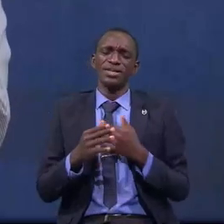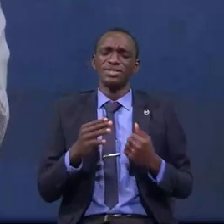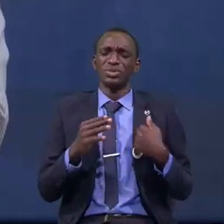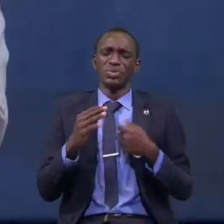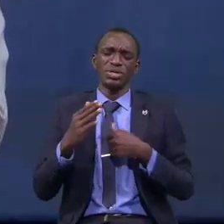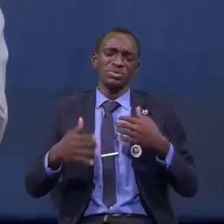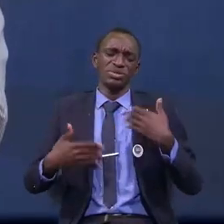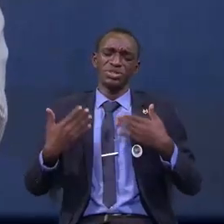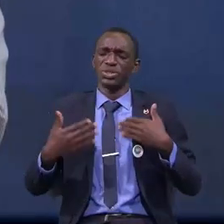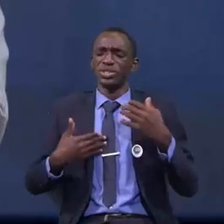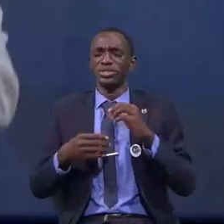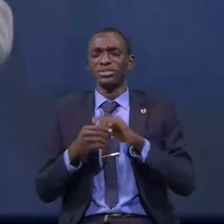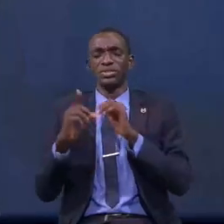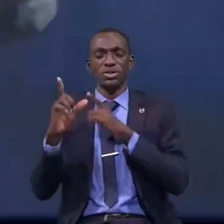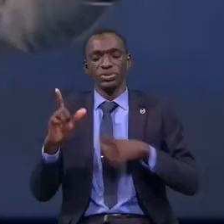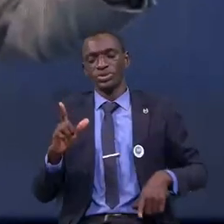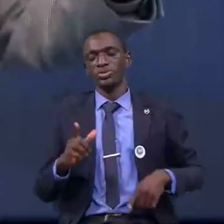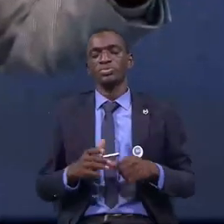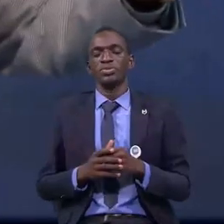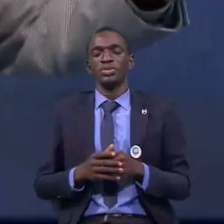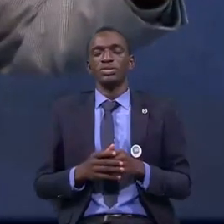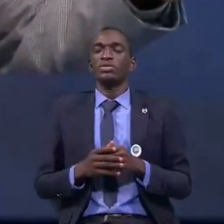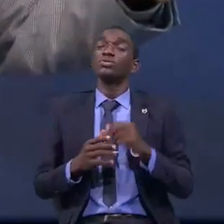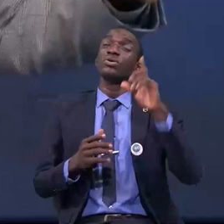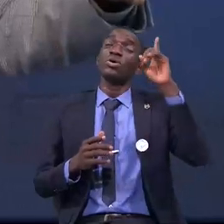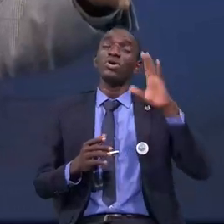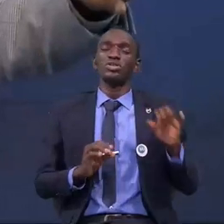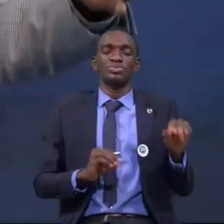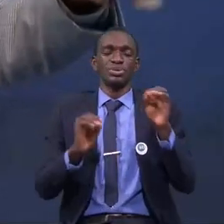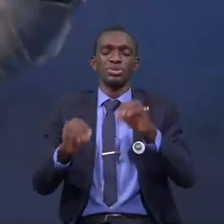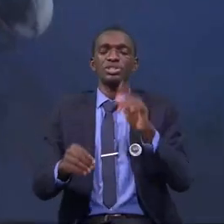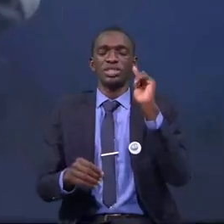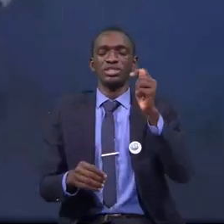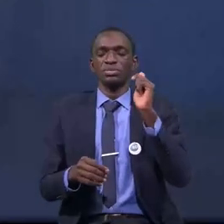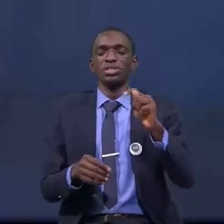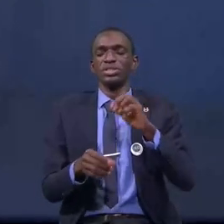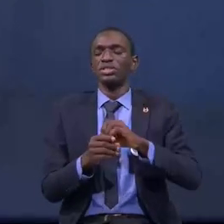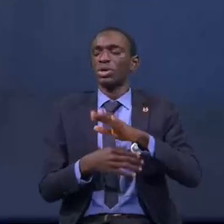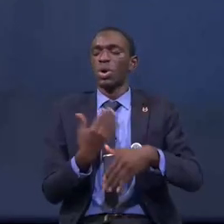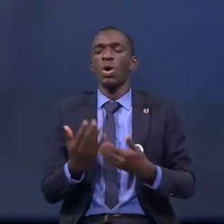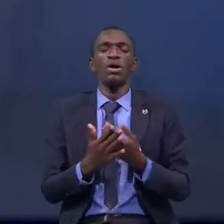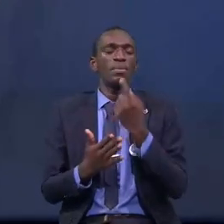Et nous allons nous réjouir dans le Seigneur. Mets le témoignage dans chaque bouche.